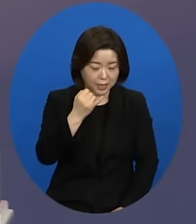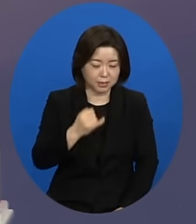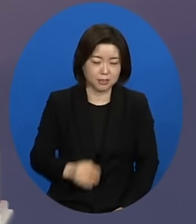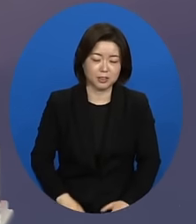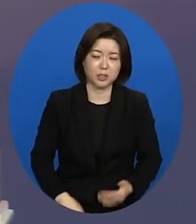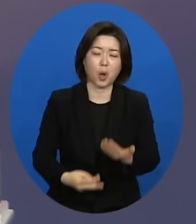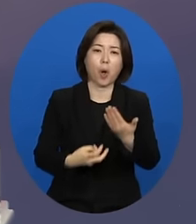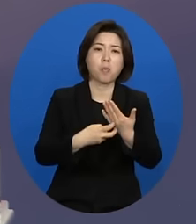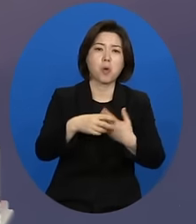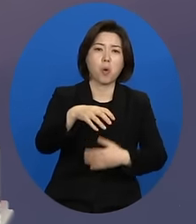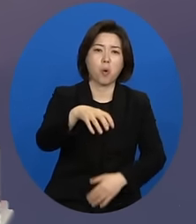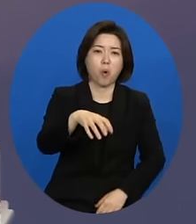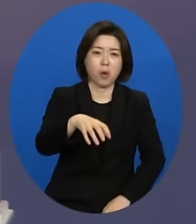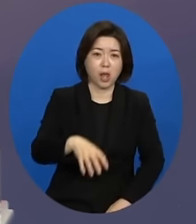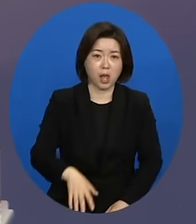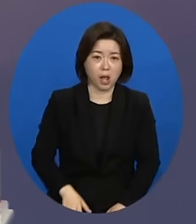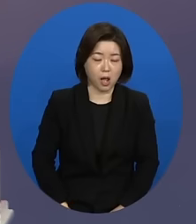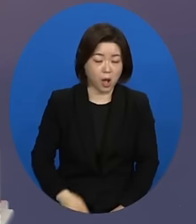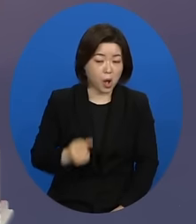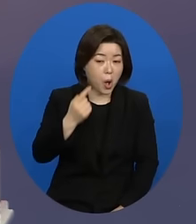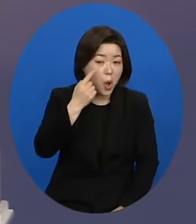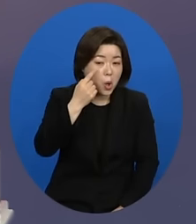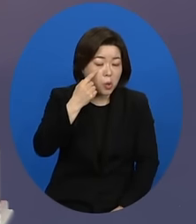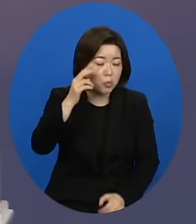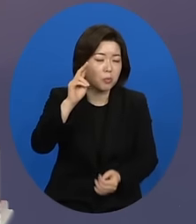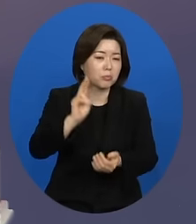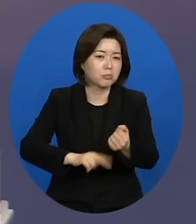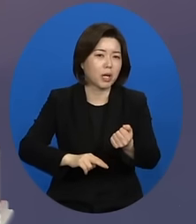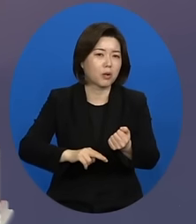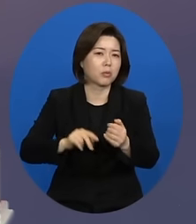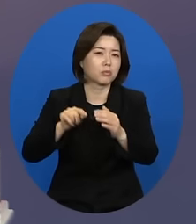병원에 눈 팔러 갔었어.